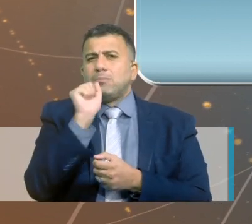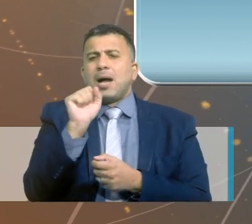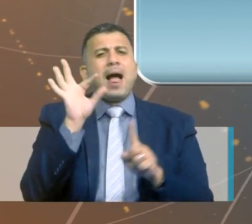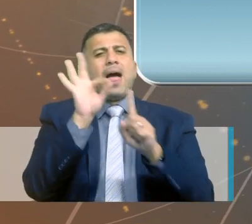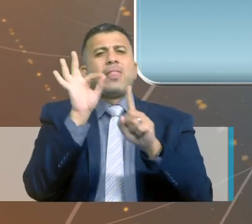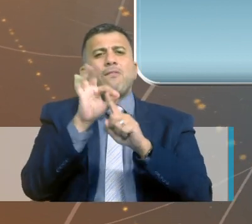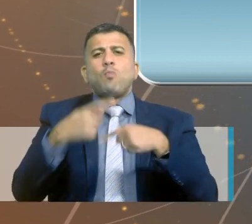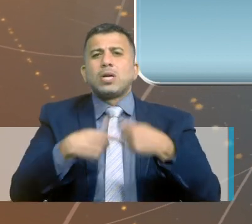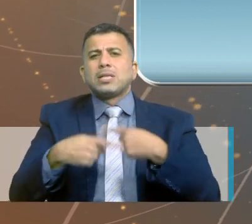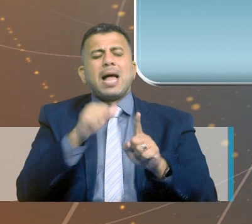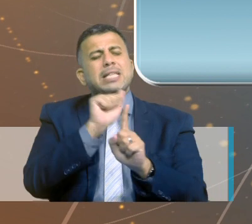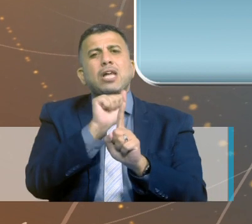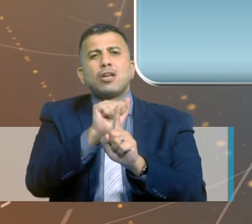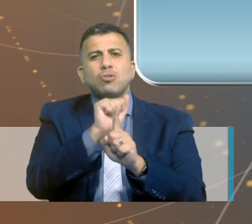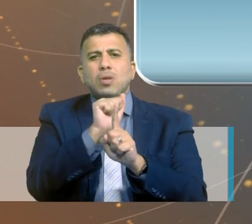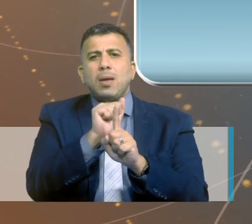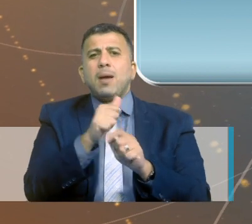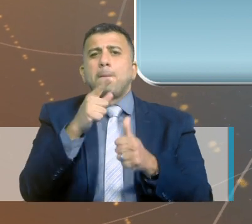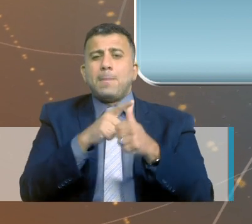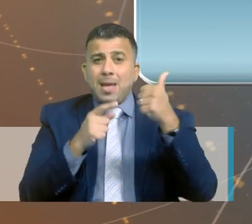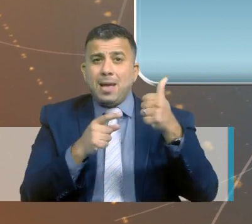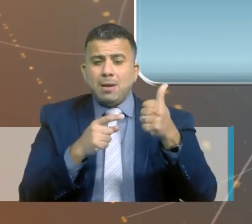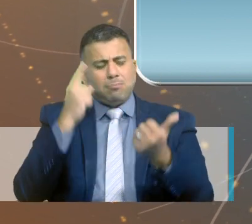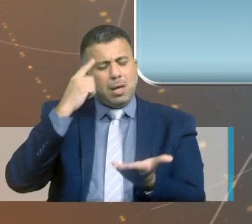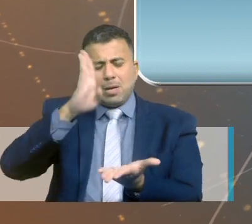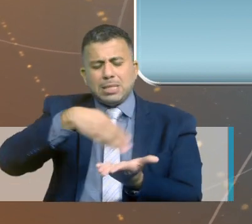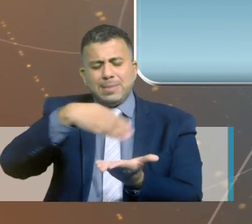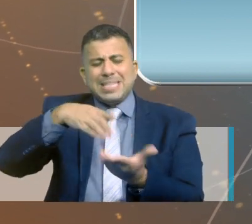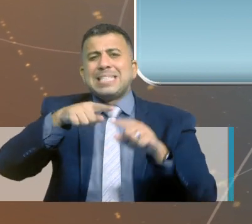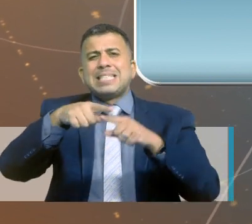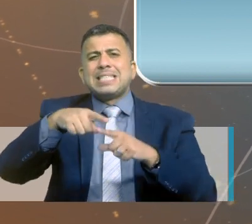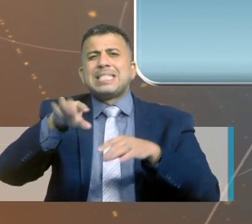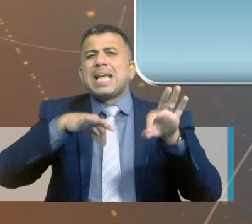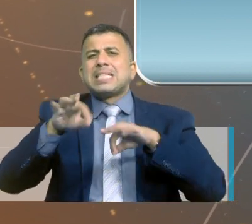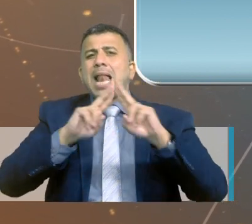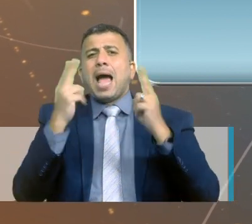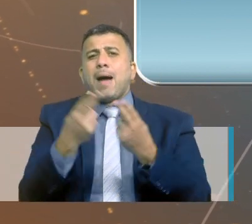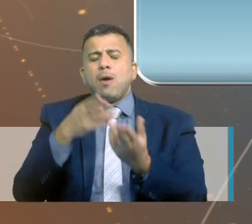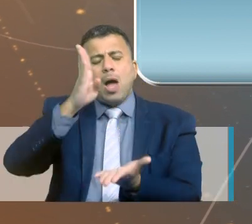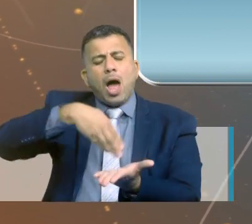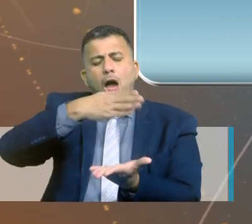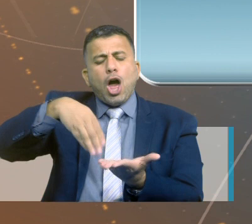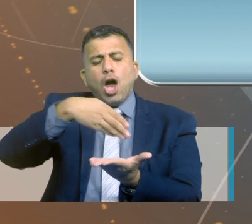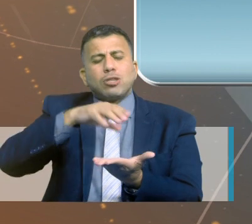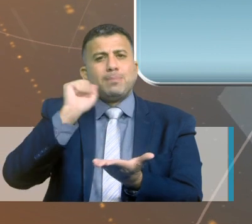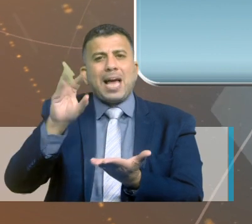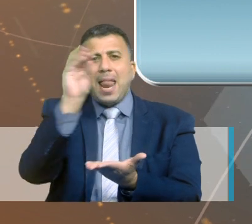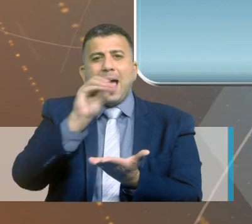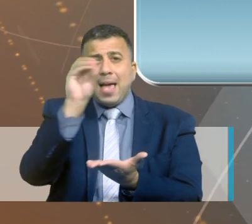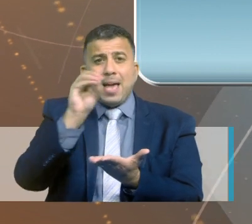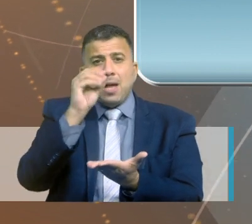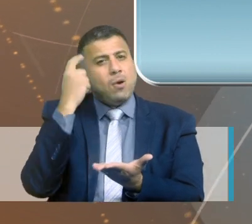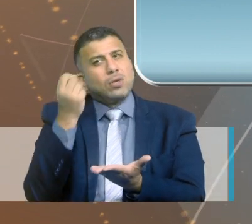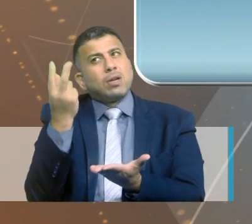سبيل تحقيق اهدافها ممارسات وعده اختصاصات منها رسم السياسه العامه ووضع الخطط الاستراتيجيه للهيئه